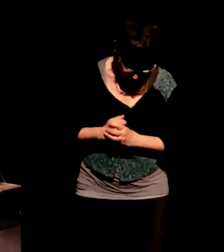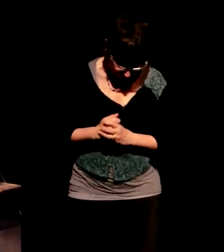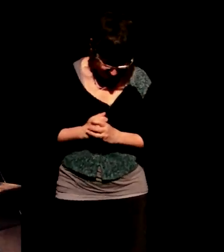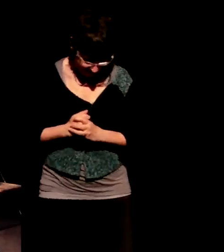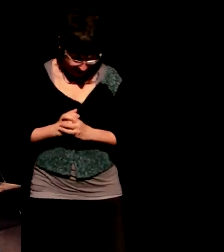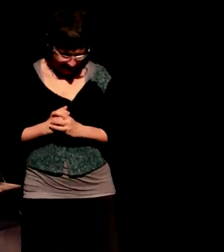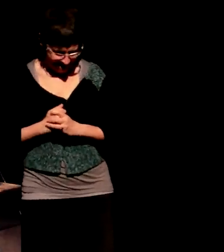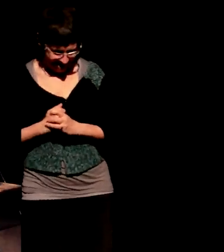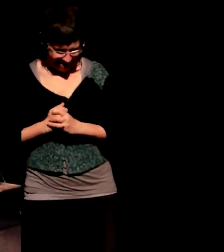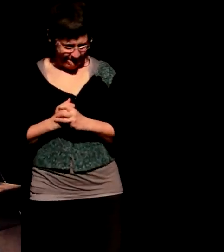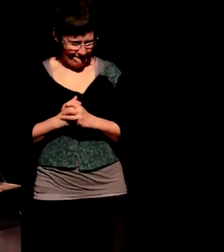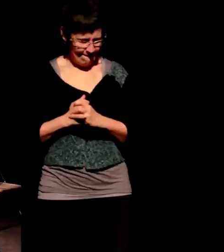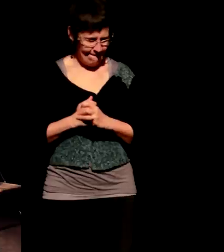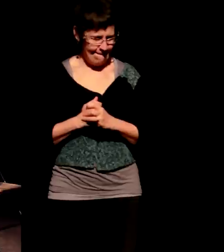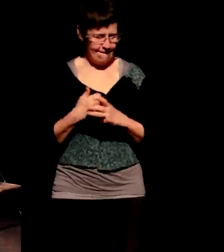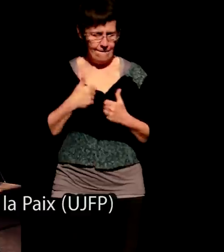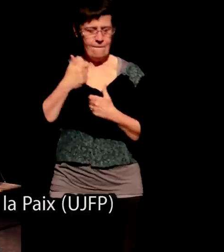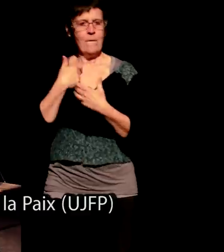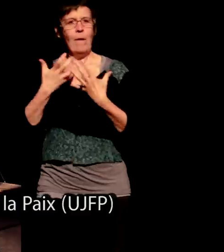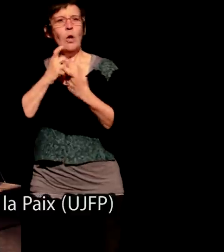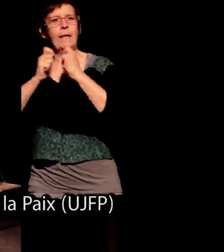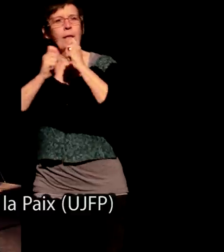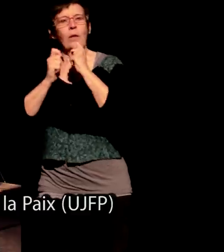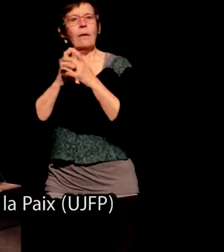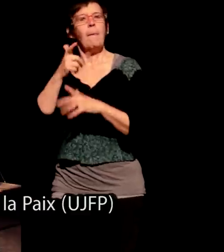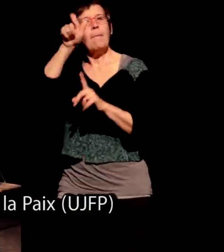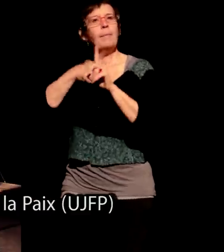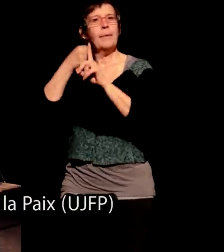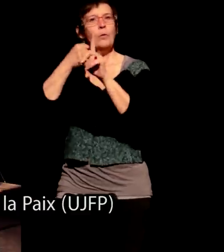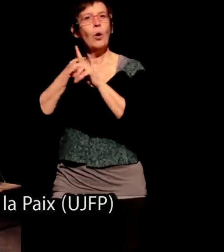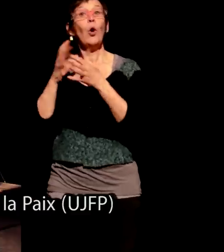J'ai voulu parler de ça avec une militante de l'Union juive française pour la paix.